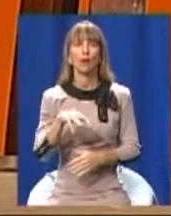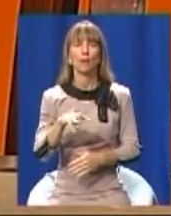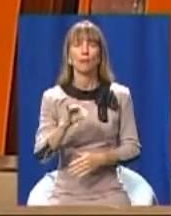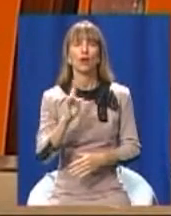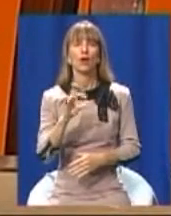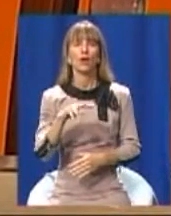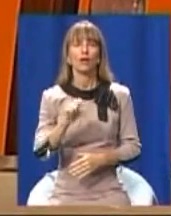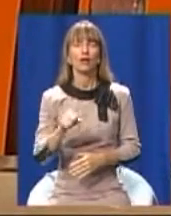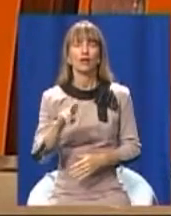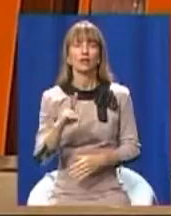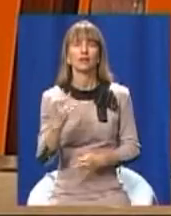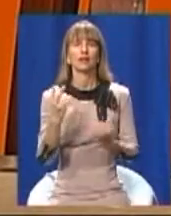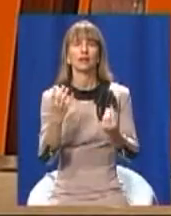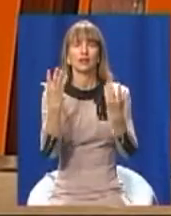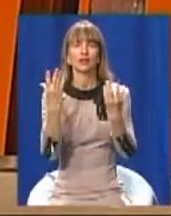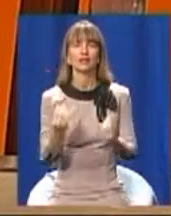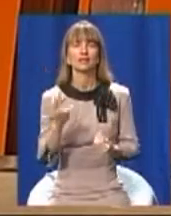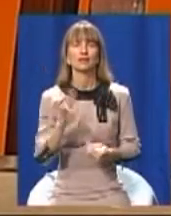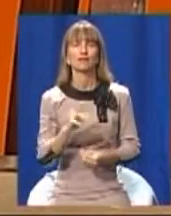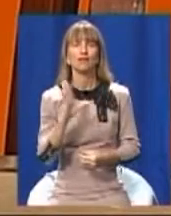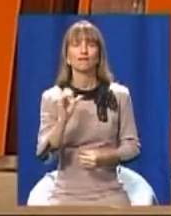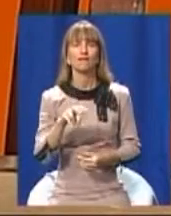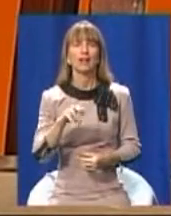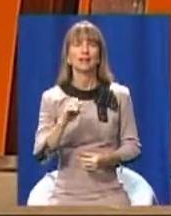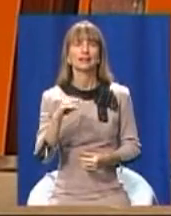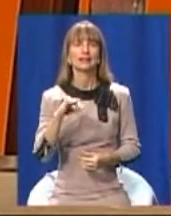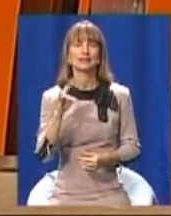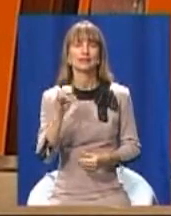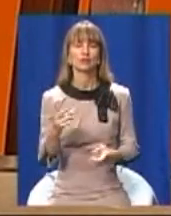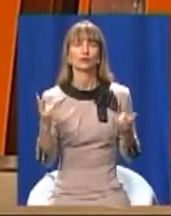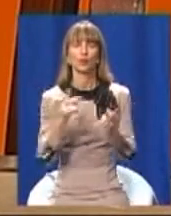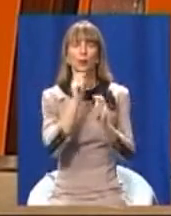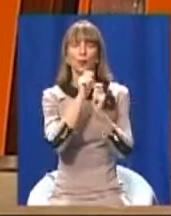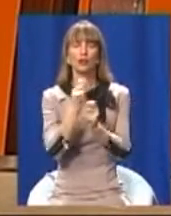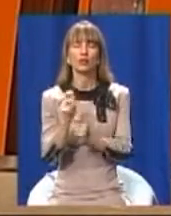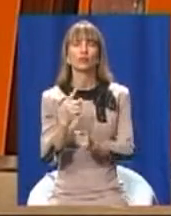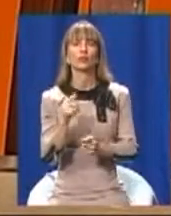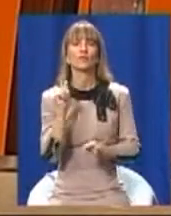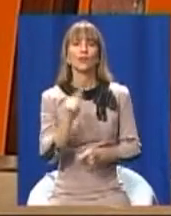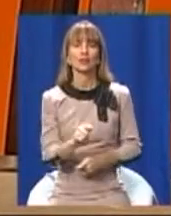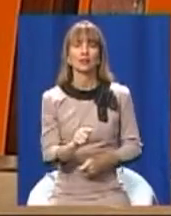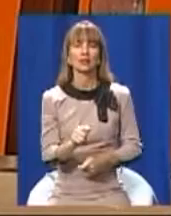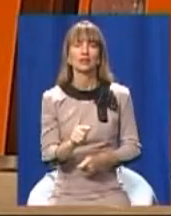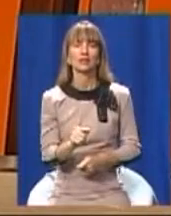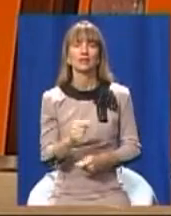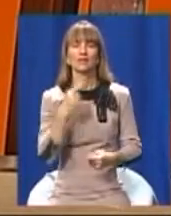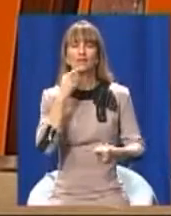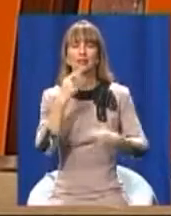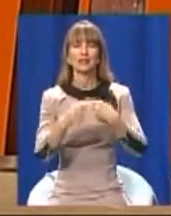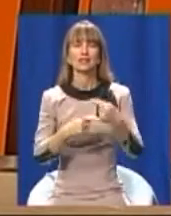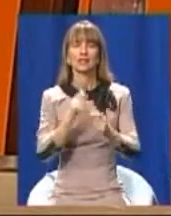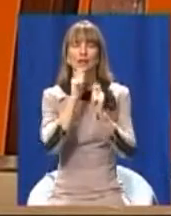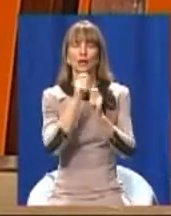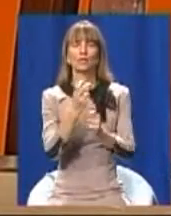Святого Валентина, звісно, потрібні подарунки, адже вони завжди нам дарують